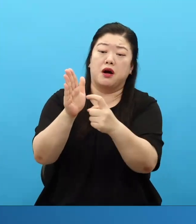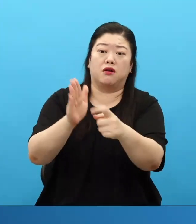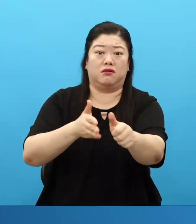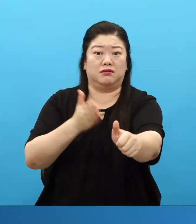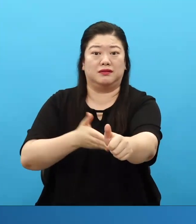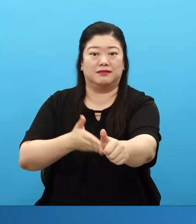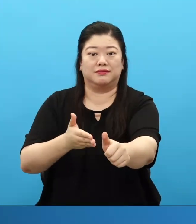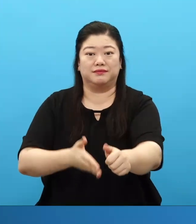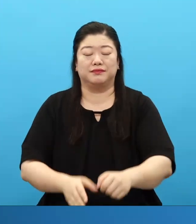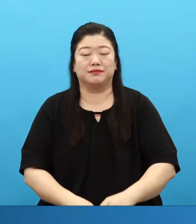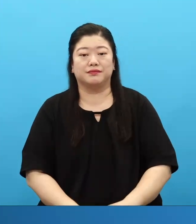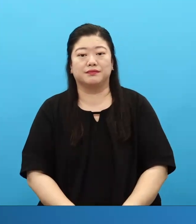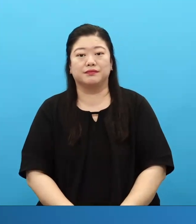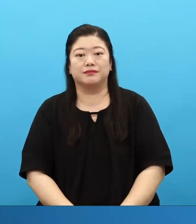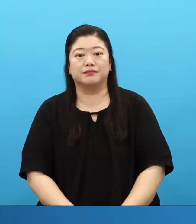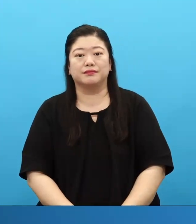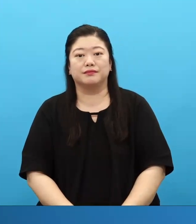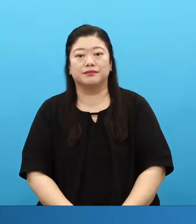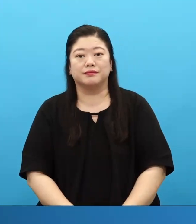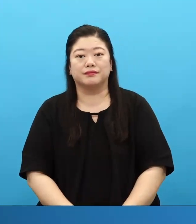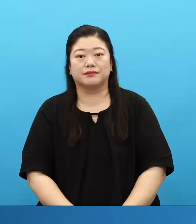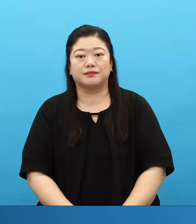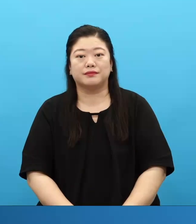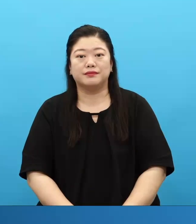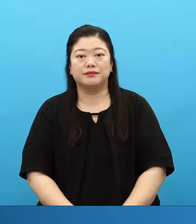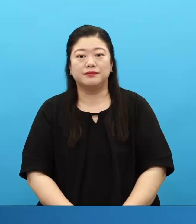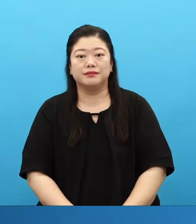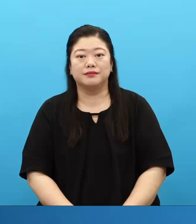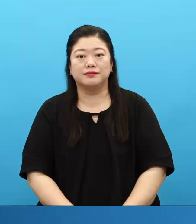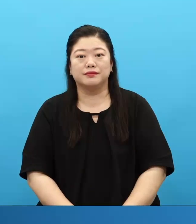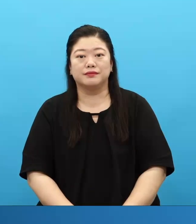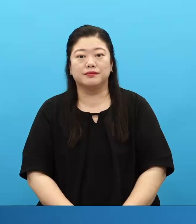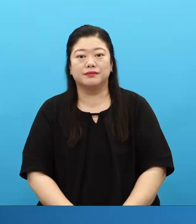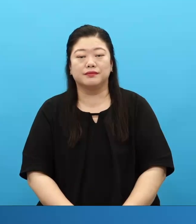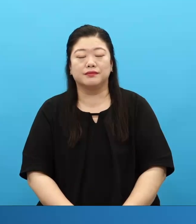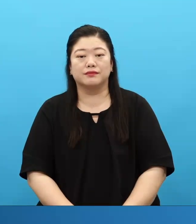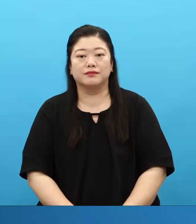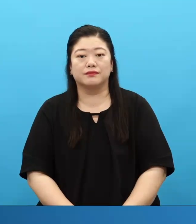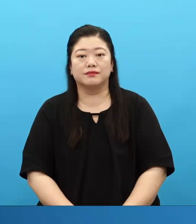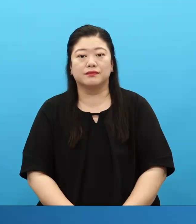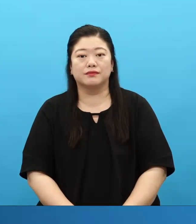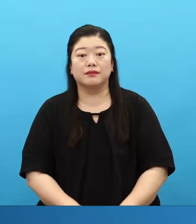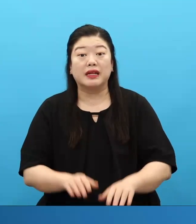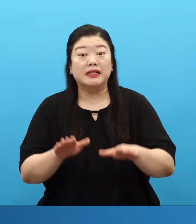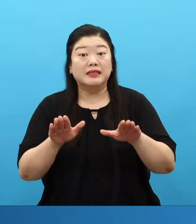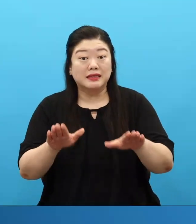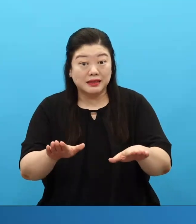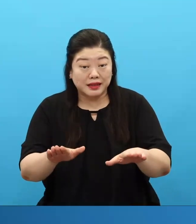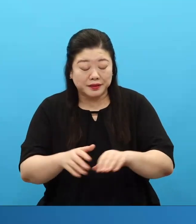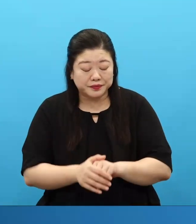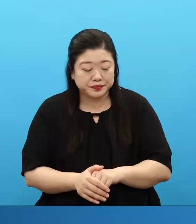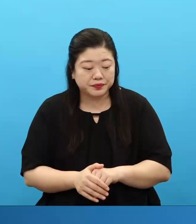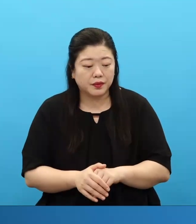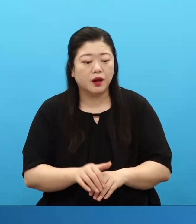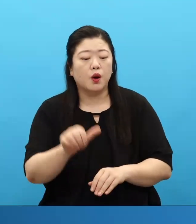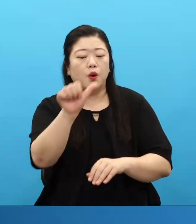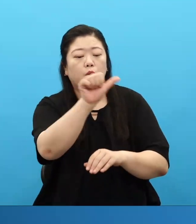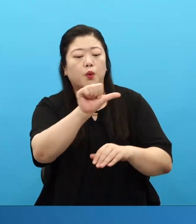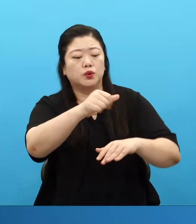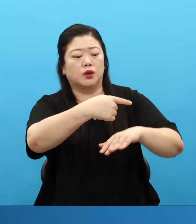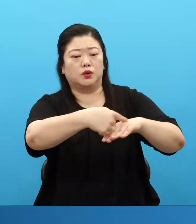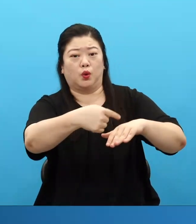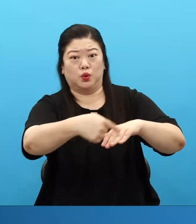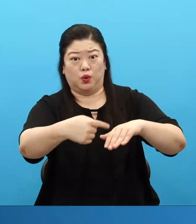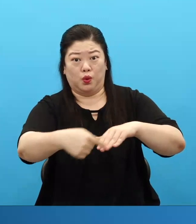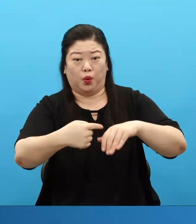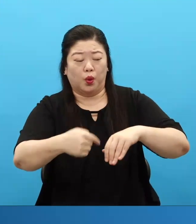우리는 본격적으로 복음 못 들은 5천 종족을 파고들어갈 Now, 겁니다. full-fledged will plow into the 5,000 tribes who have never